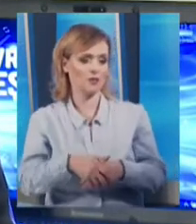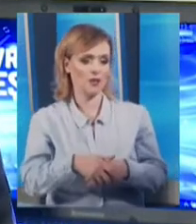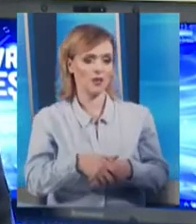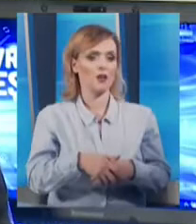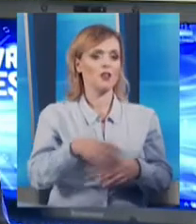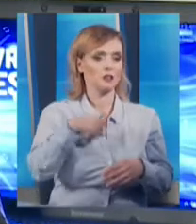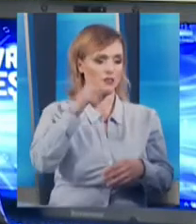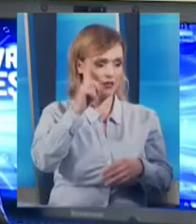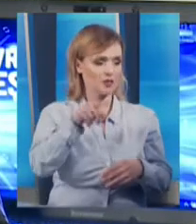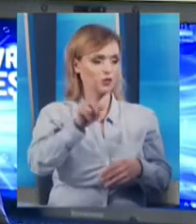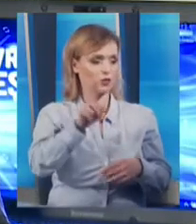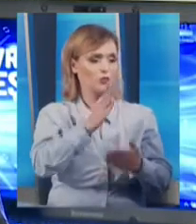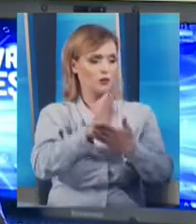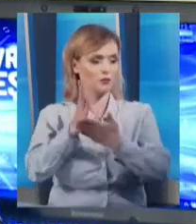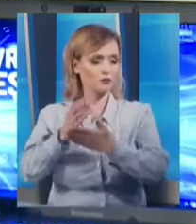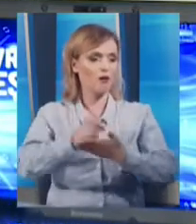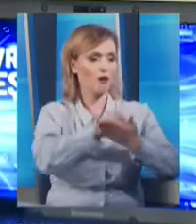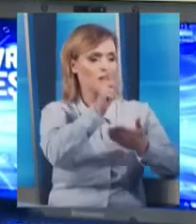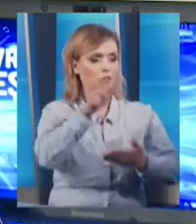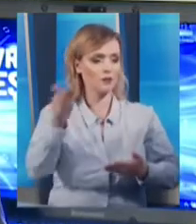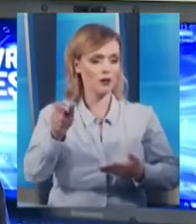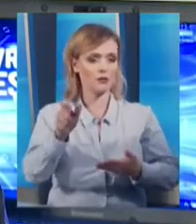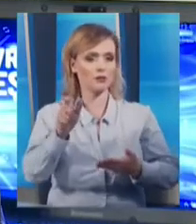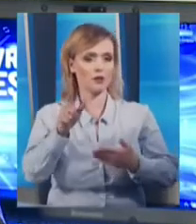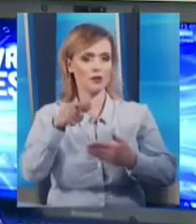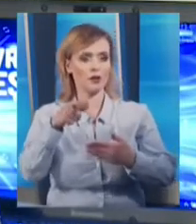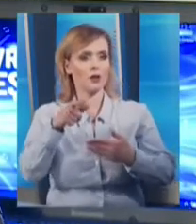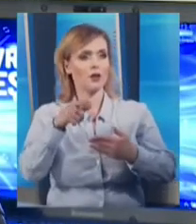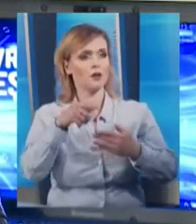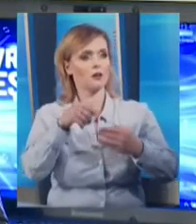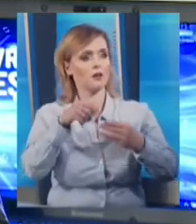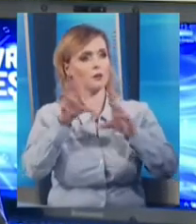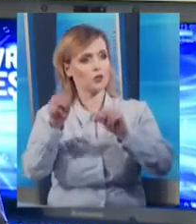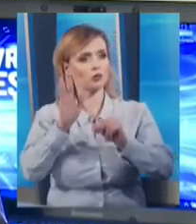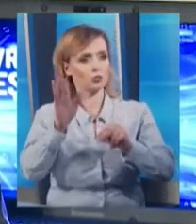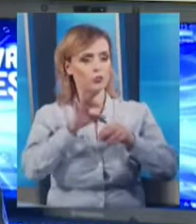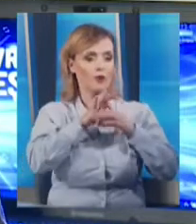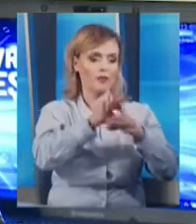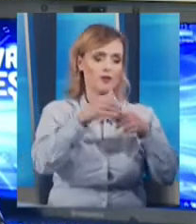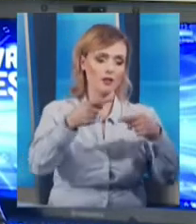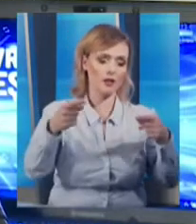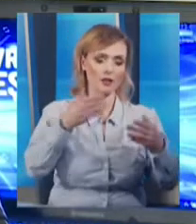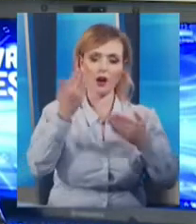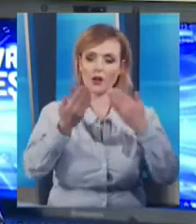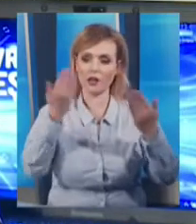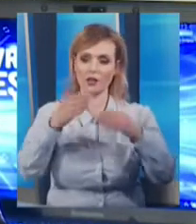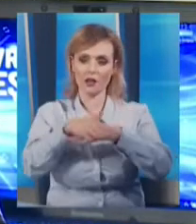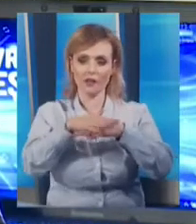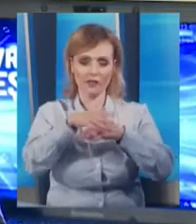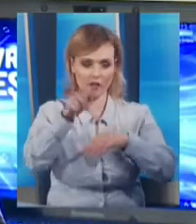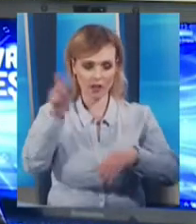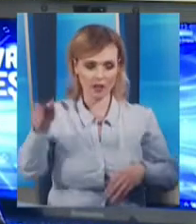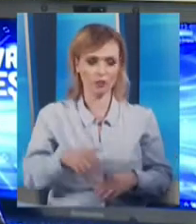pun problema să fie referendum și la București tot mai des auzim